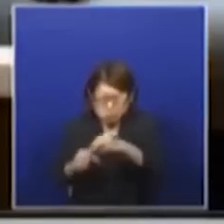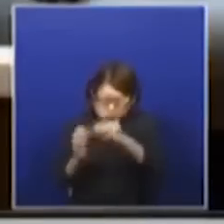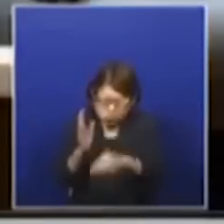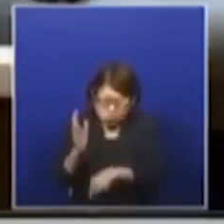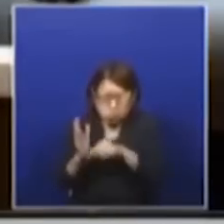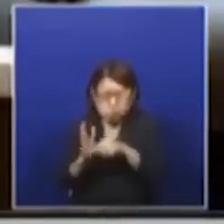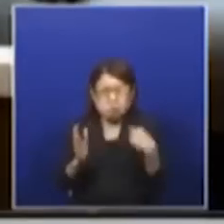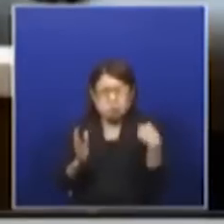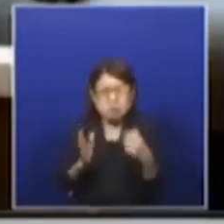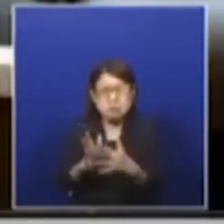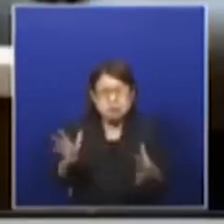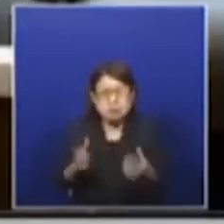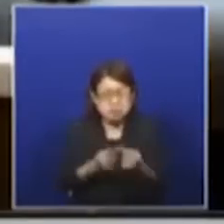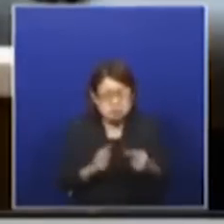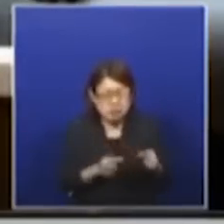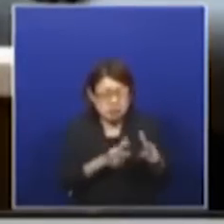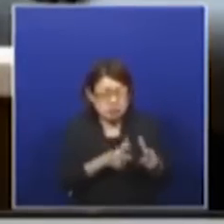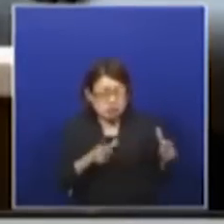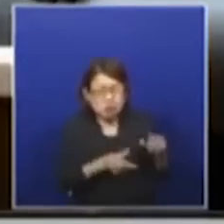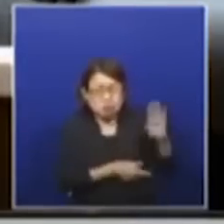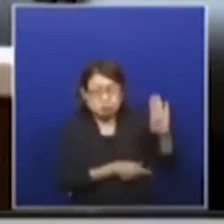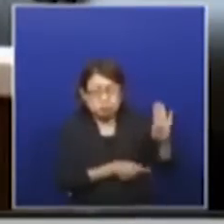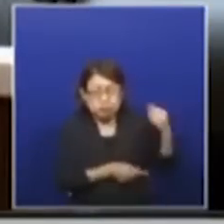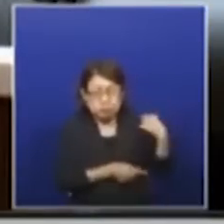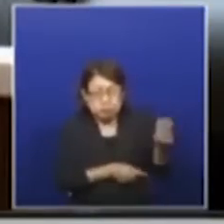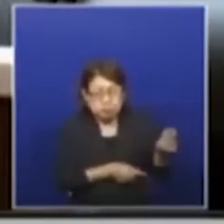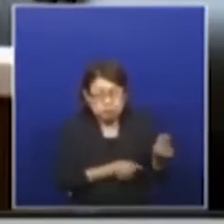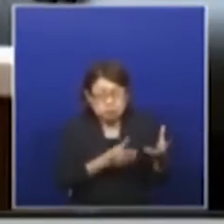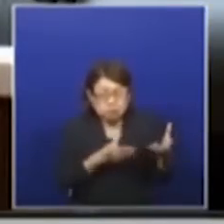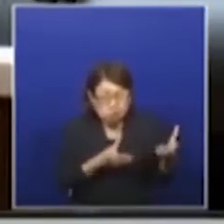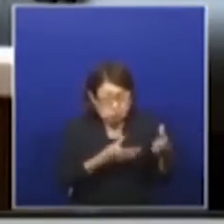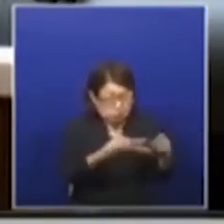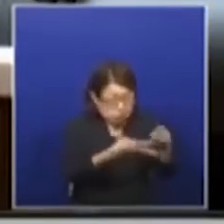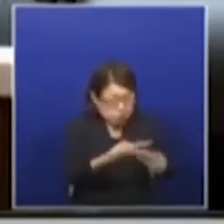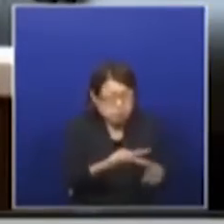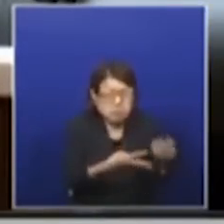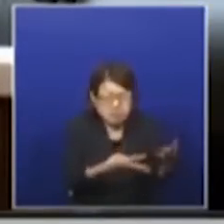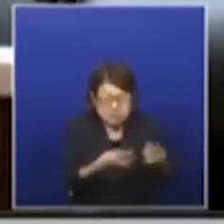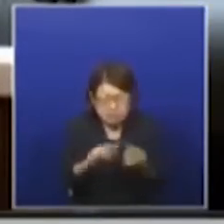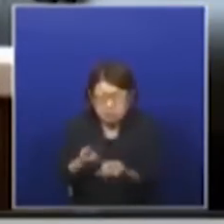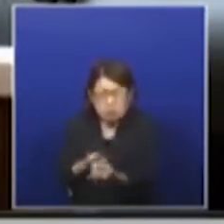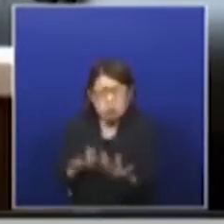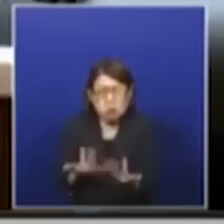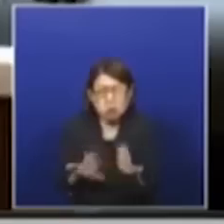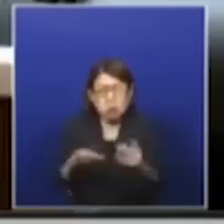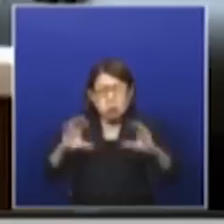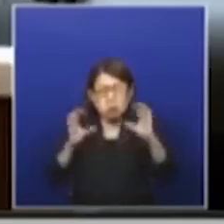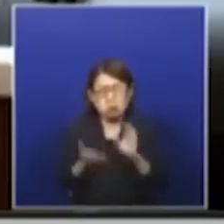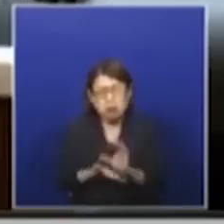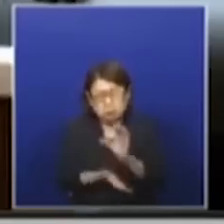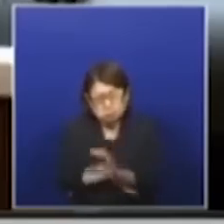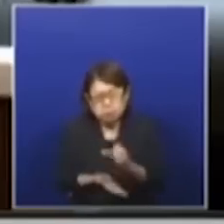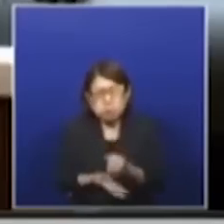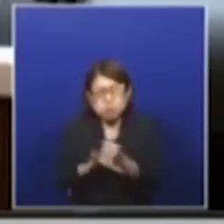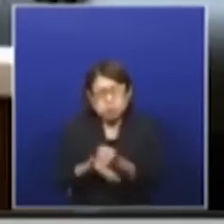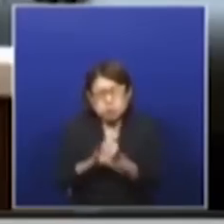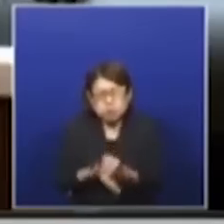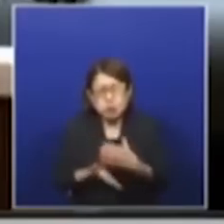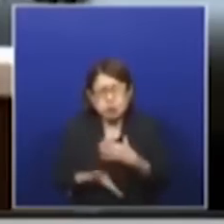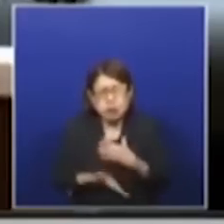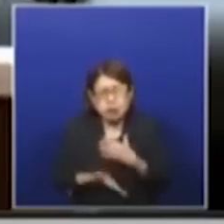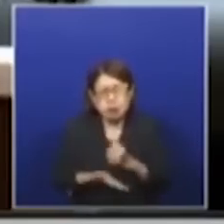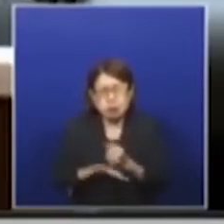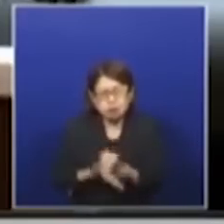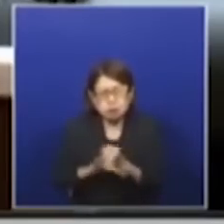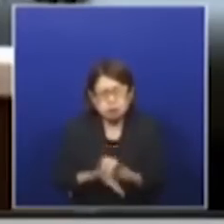อทำให้พวกเขายืนรอคอยการรักษาอย่างสิ้นหวังท่ามกลางศพที่นอนตายกันเกลื่อนอยู่หน้าโรง